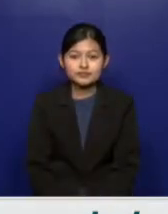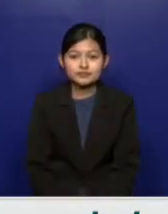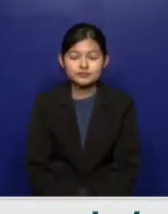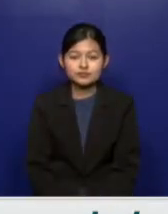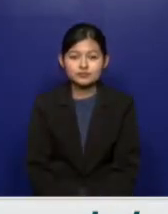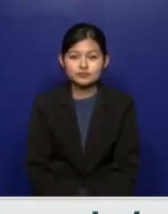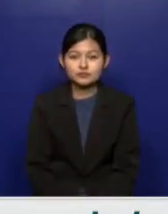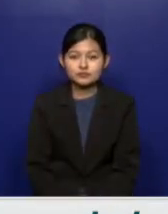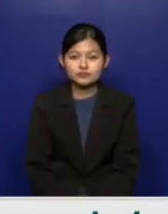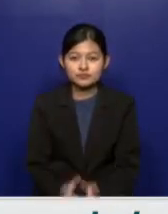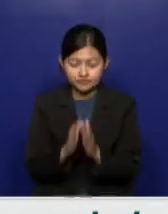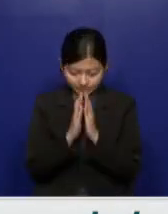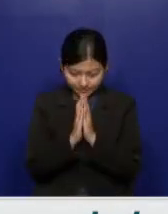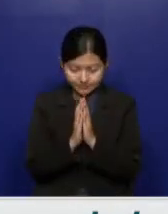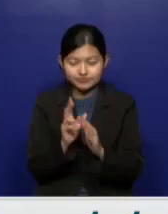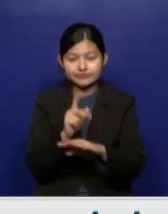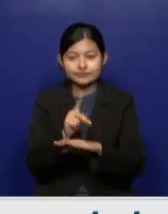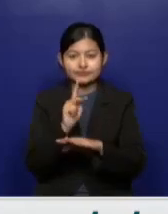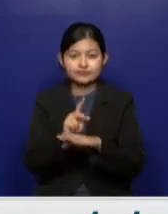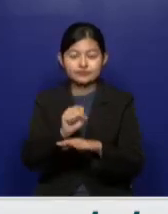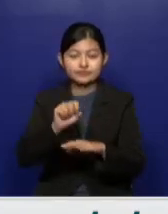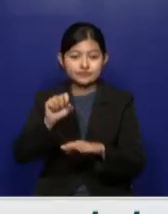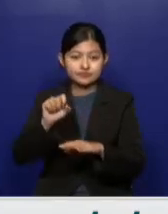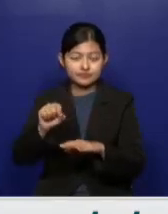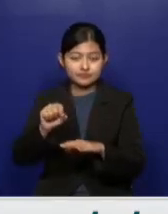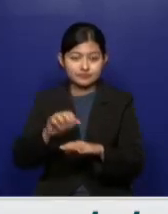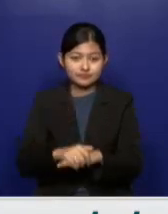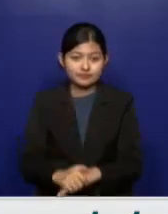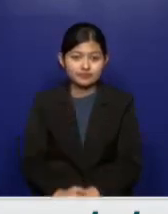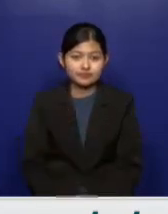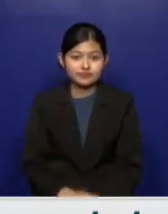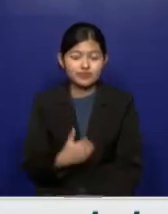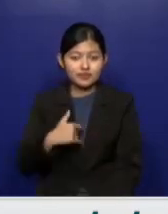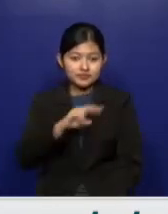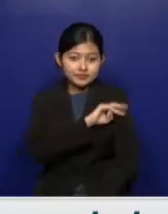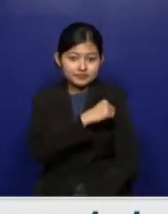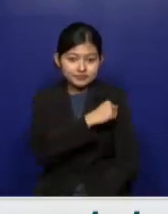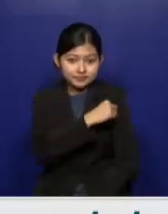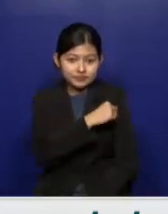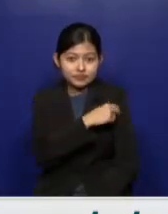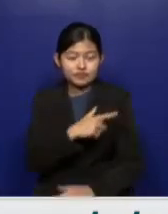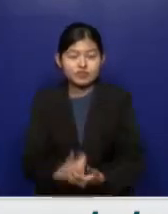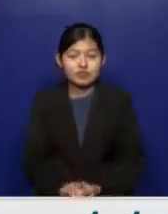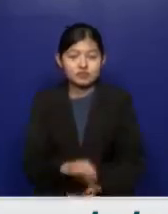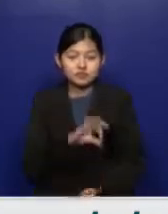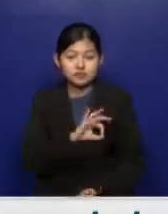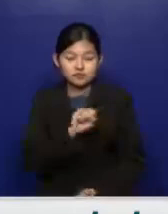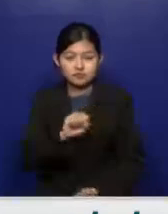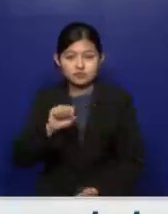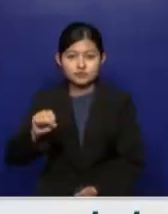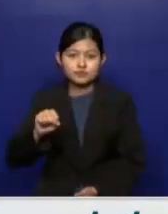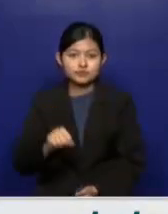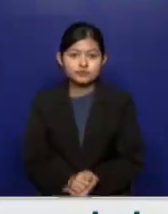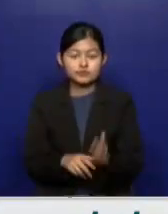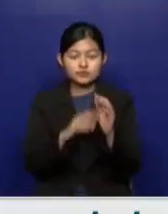ครับกราบเรียนท่านประธานสภาผู้แทนราษฎรที่เคารพกับผมนายแพทย์บัญญัติเจตนาจันทร์สมาชิกสภาผู้แทนราษฎรจังหวัดระ